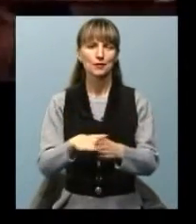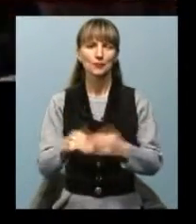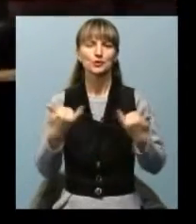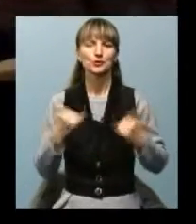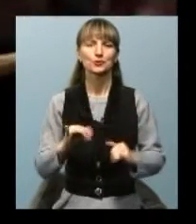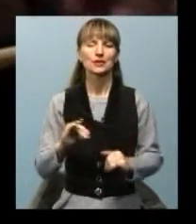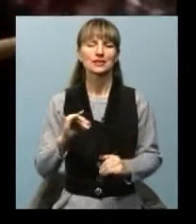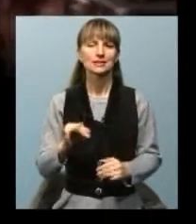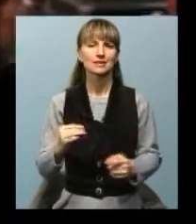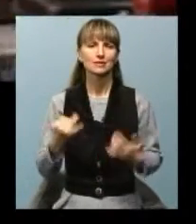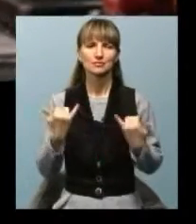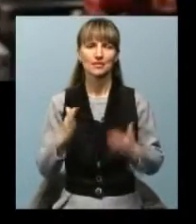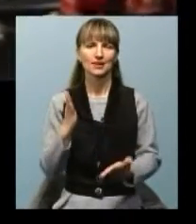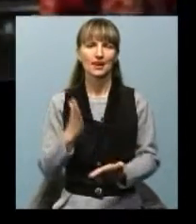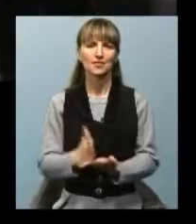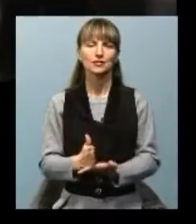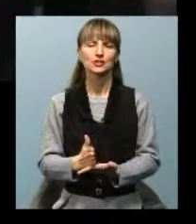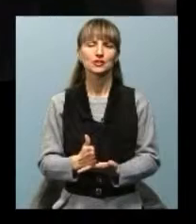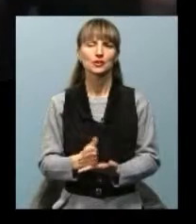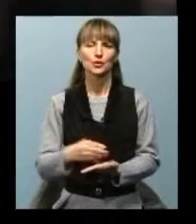чудес та надзвичайних явищ.